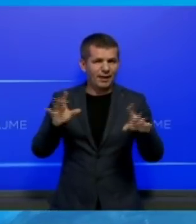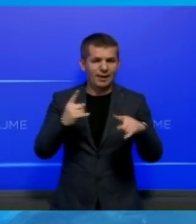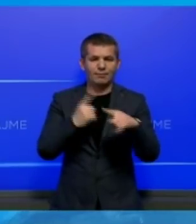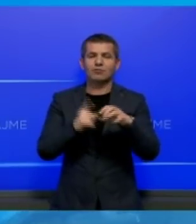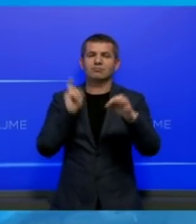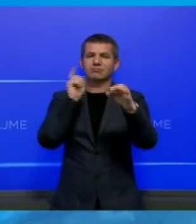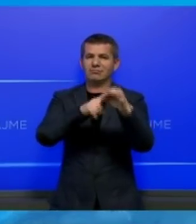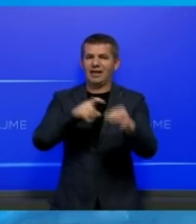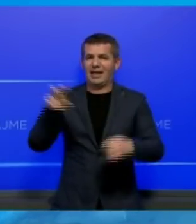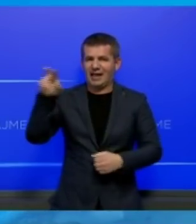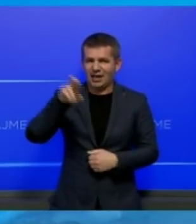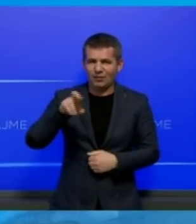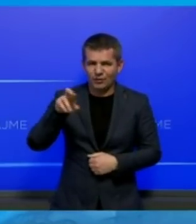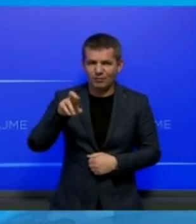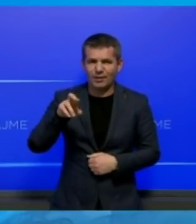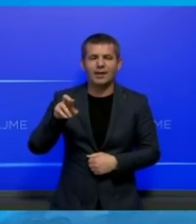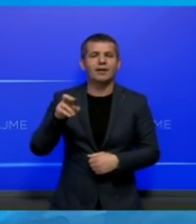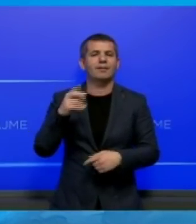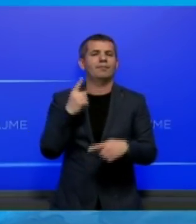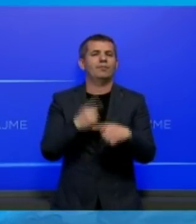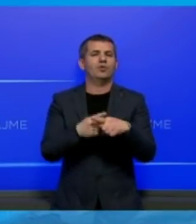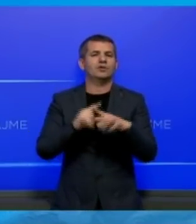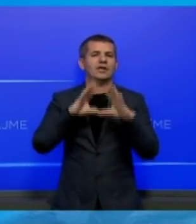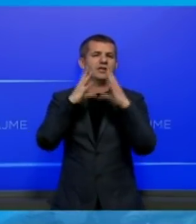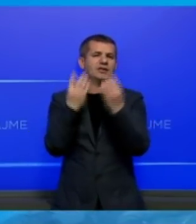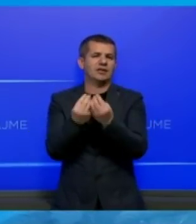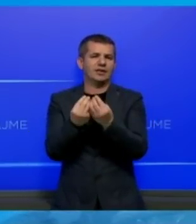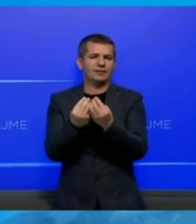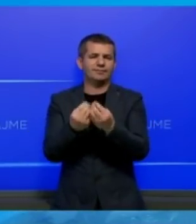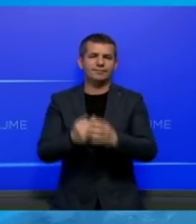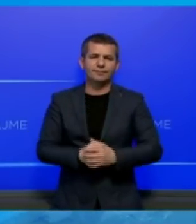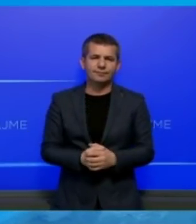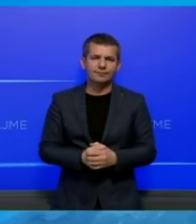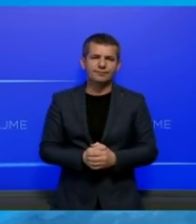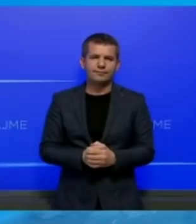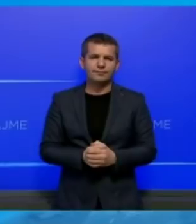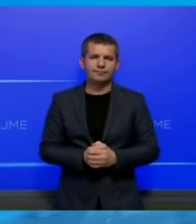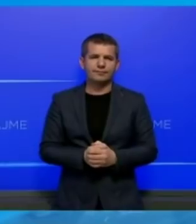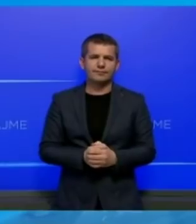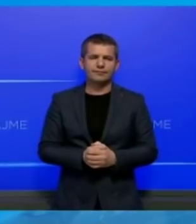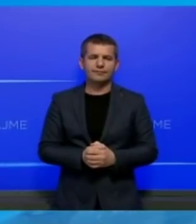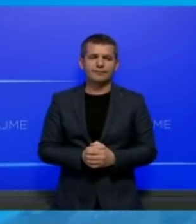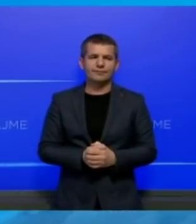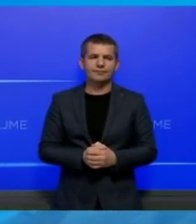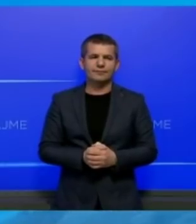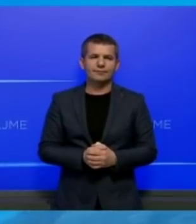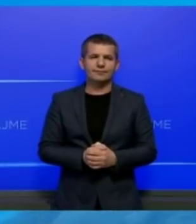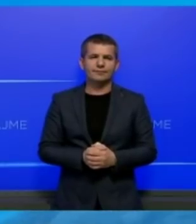integrimin në familjen e Bashkimit Evropian dhe në strukturat euroatlantike.